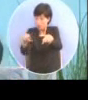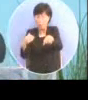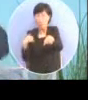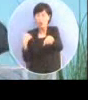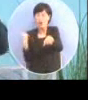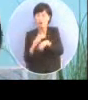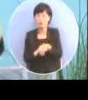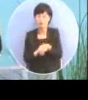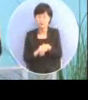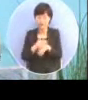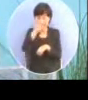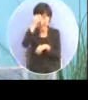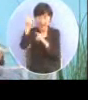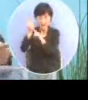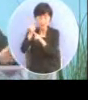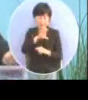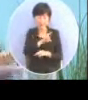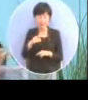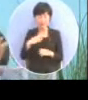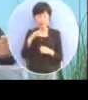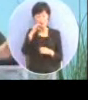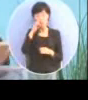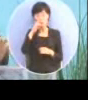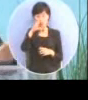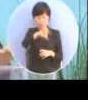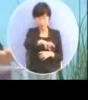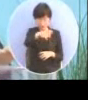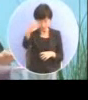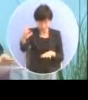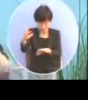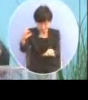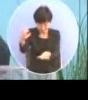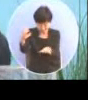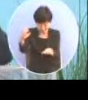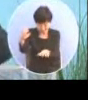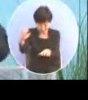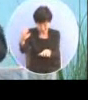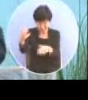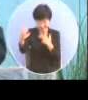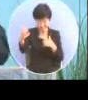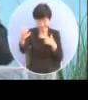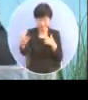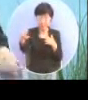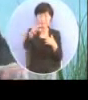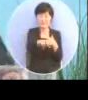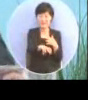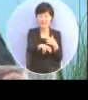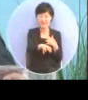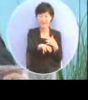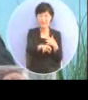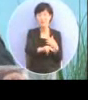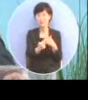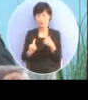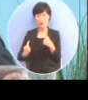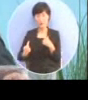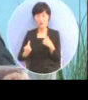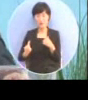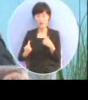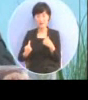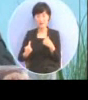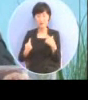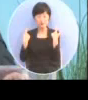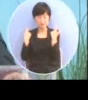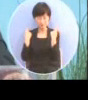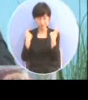한 번씩 가서 뚜껑 열고 금 그렇게 만져보고 또 방에 들어가요. Và hàng ngày ông ta ra mở lắp ra và